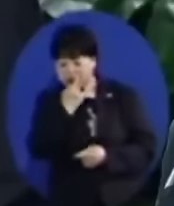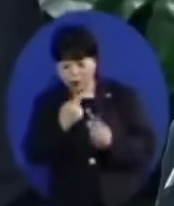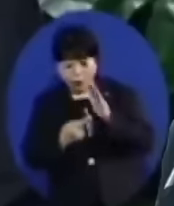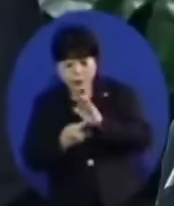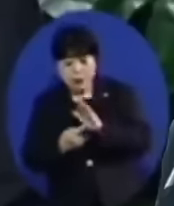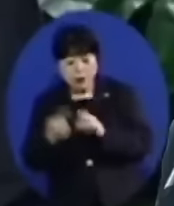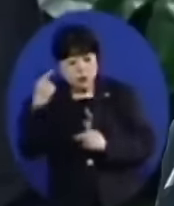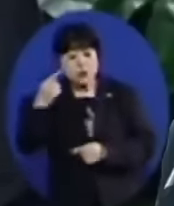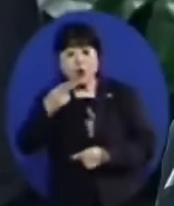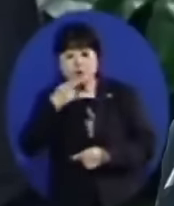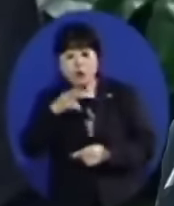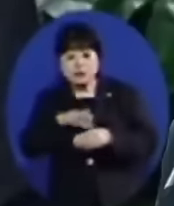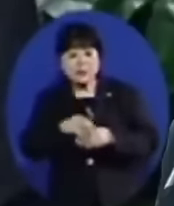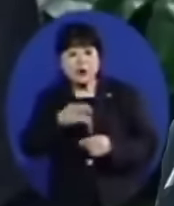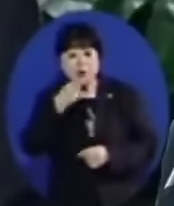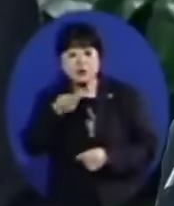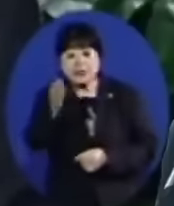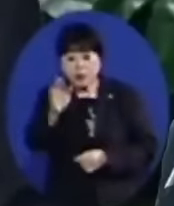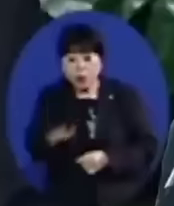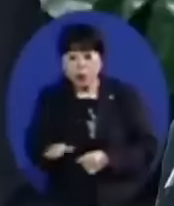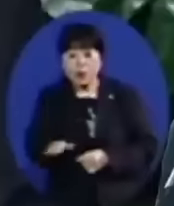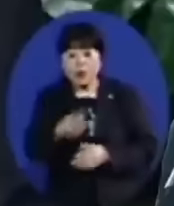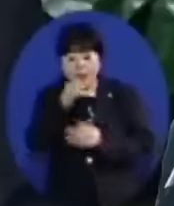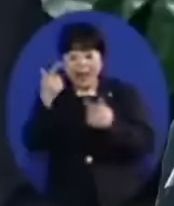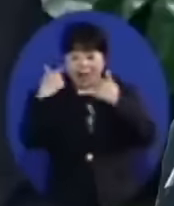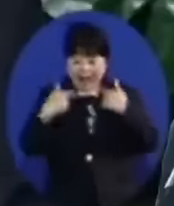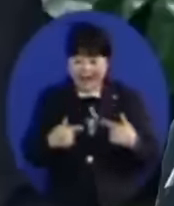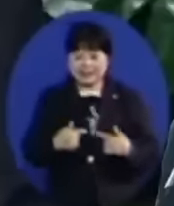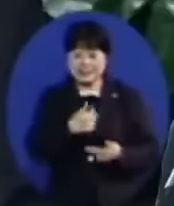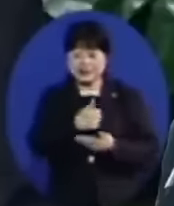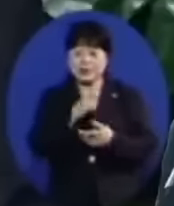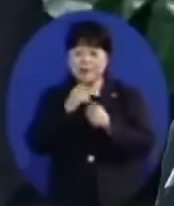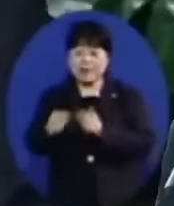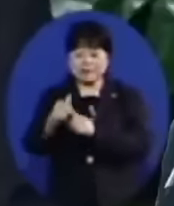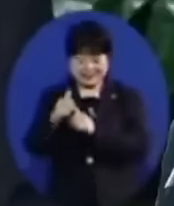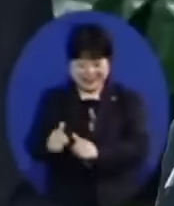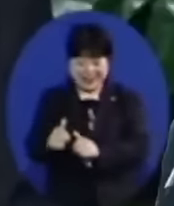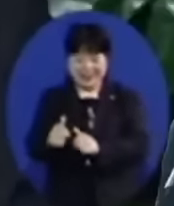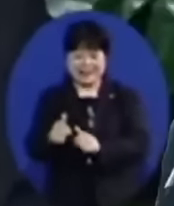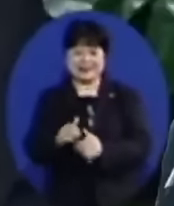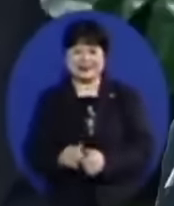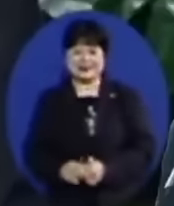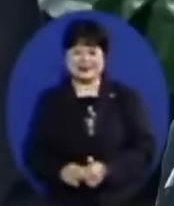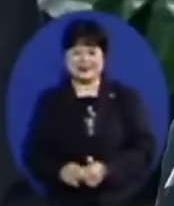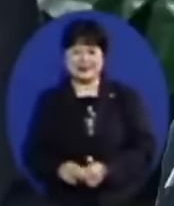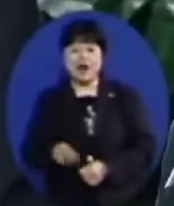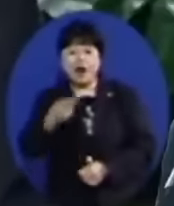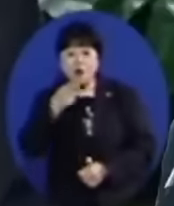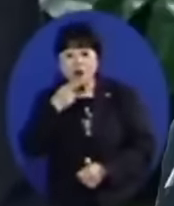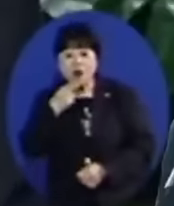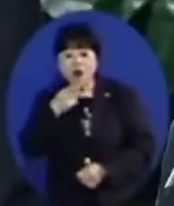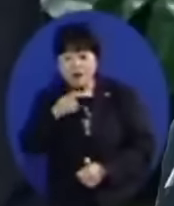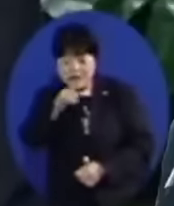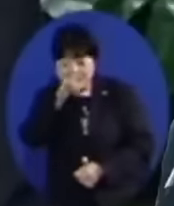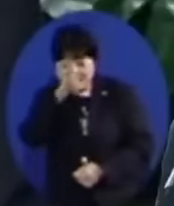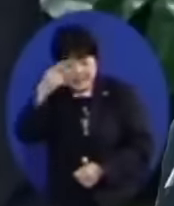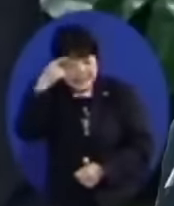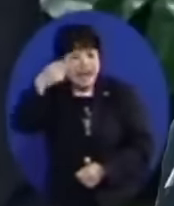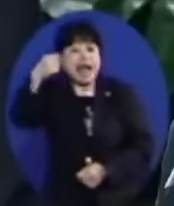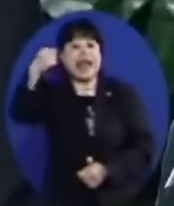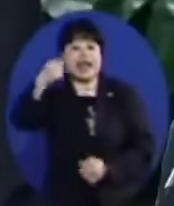귀에는 아무 소리 안 들리고 손에 잡힌 건 없어도 항상 주의 말씀을 따라서 없는 것을 있는 것